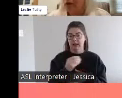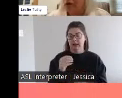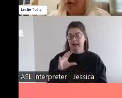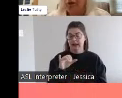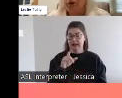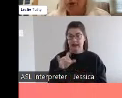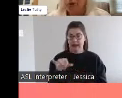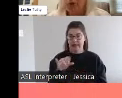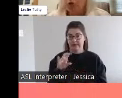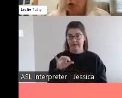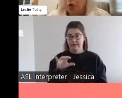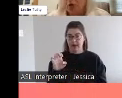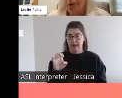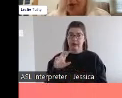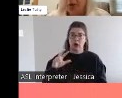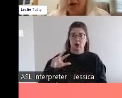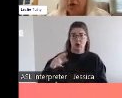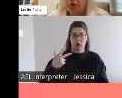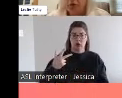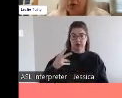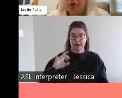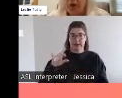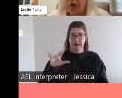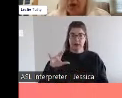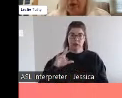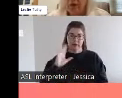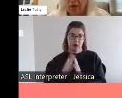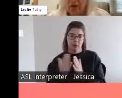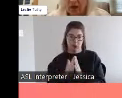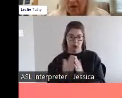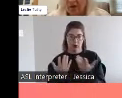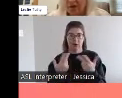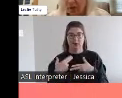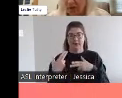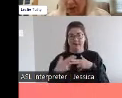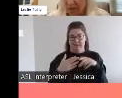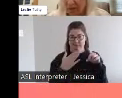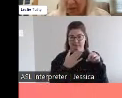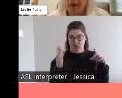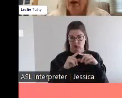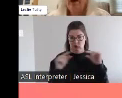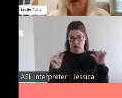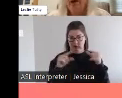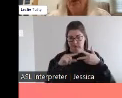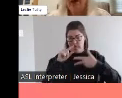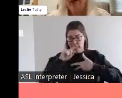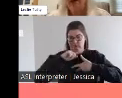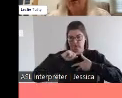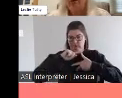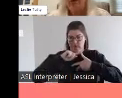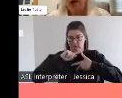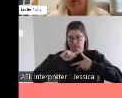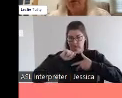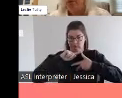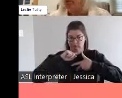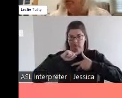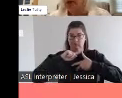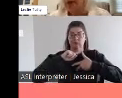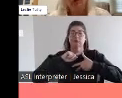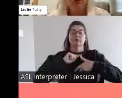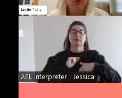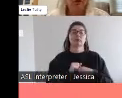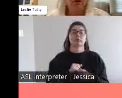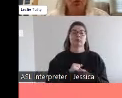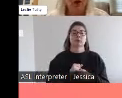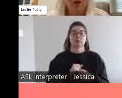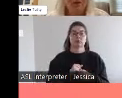auteurs hommes de WC et aussi de femmes maltraitées, cruelles